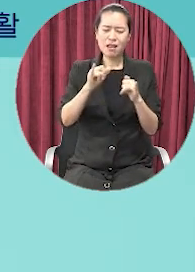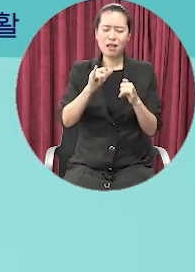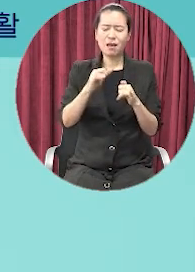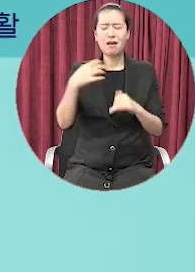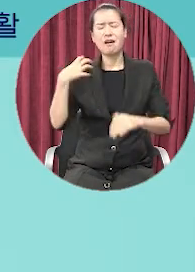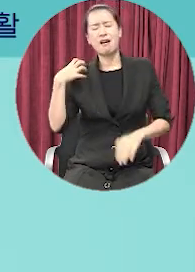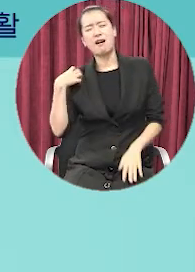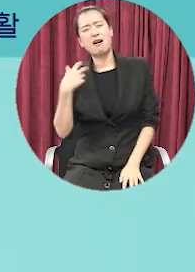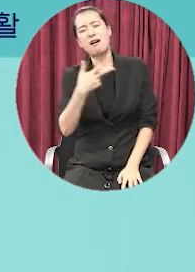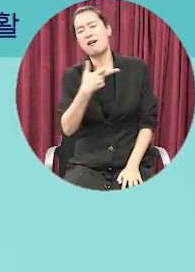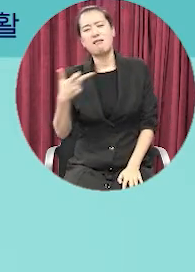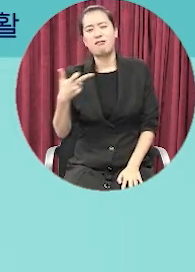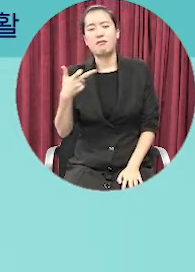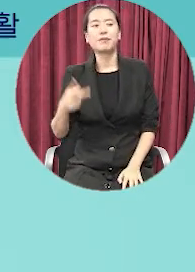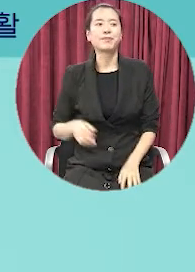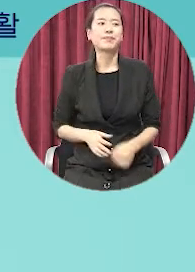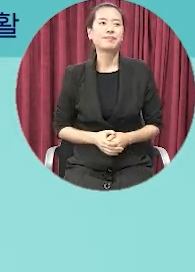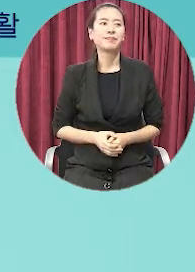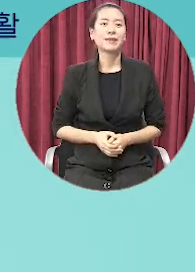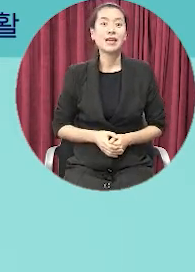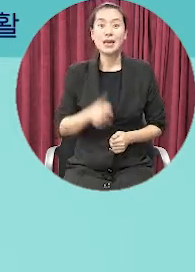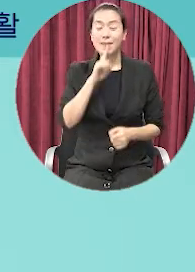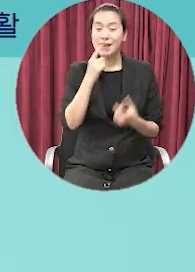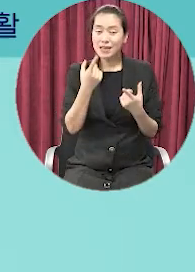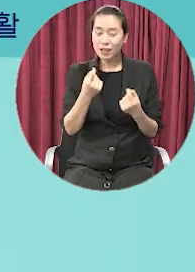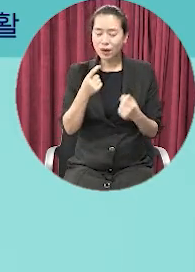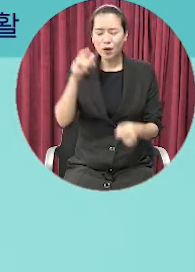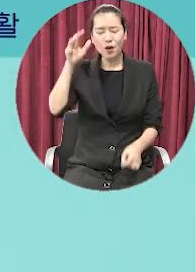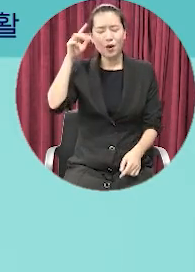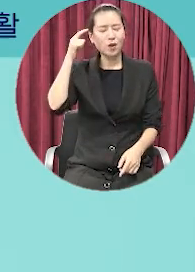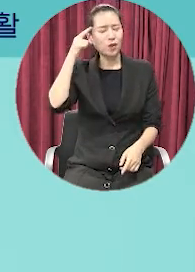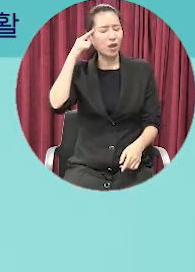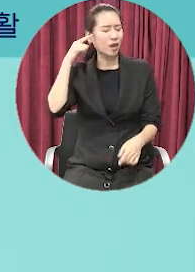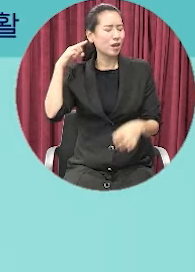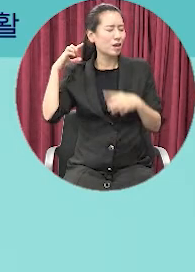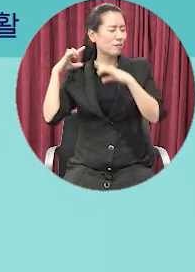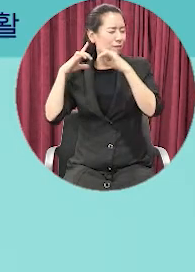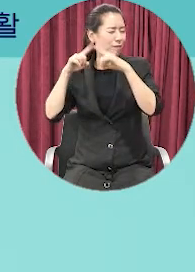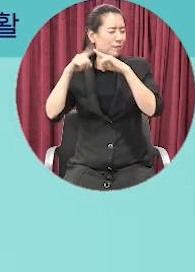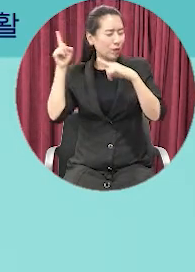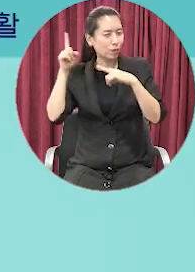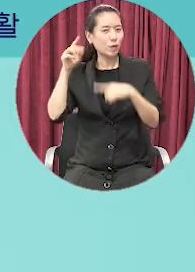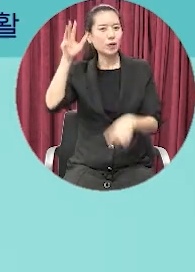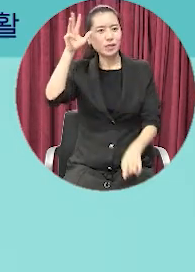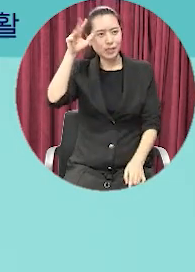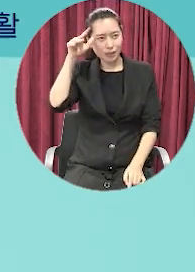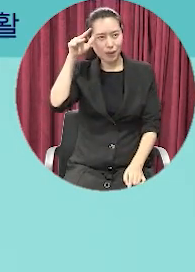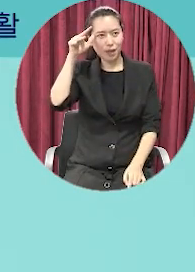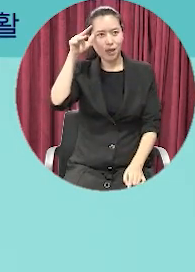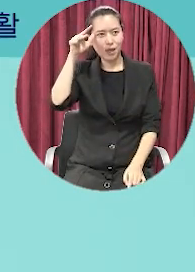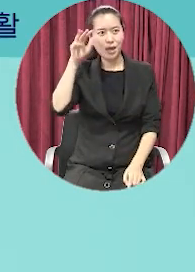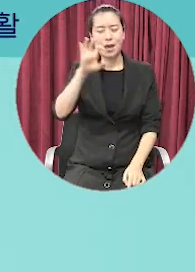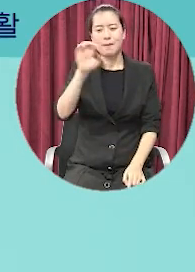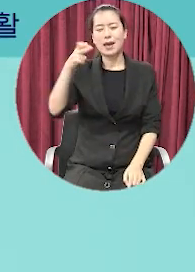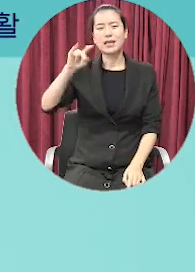그런 상황이 되겠습니다. 이렇게 말씀드린 것처럼 뇌졸중, 치매, 파킨슨과 같은 노인 질환이 증가해서 장애인 및